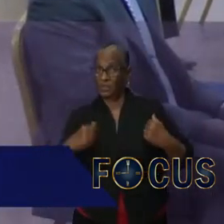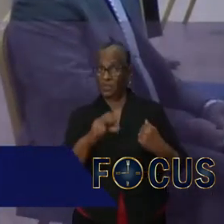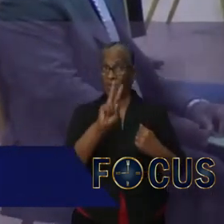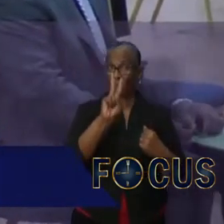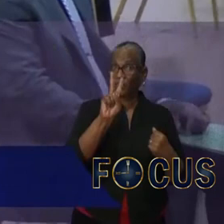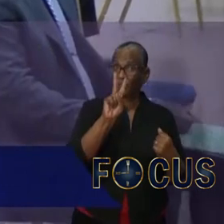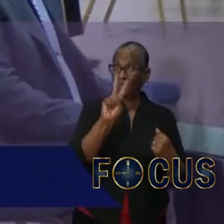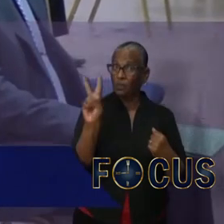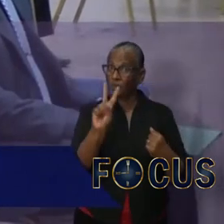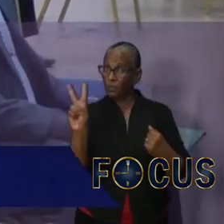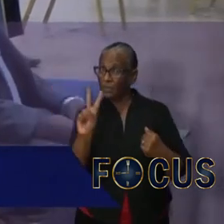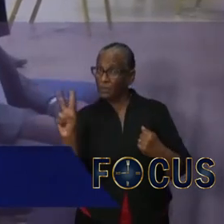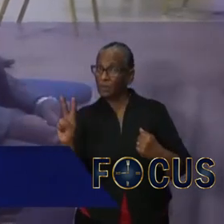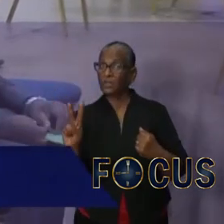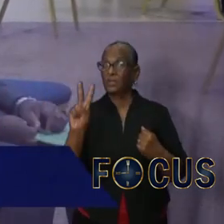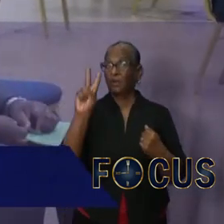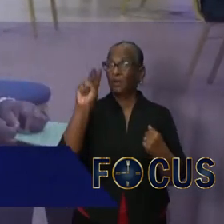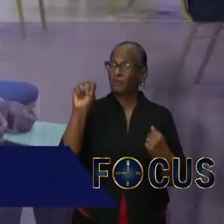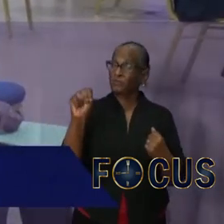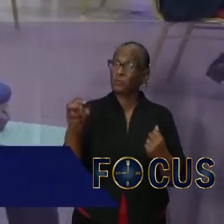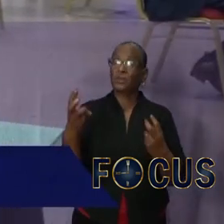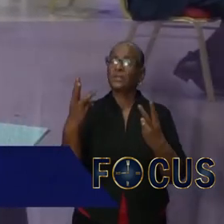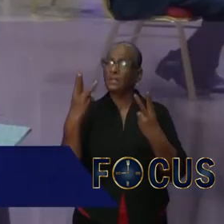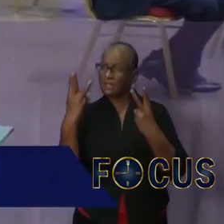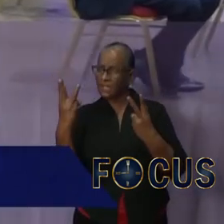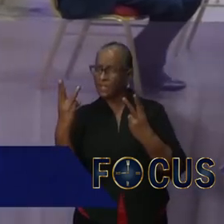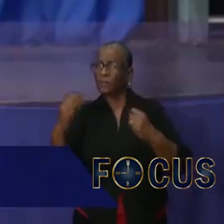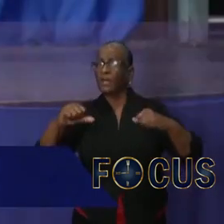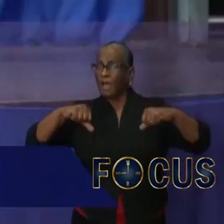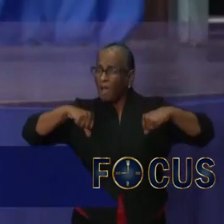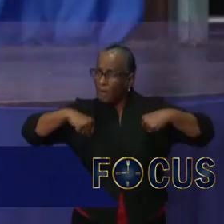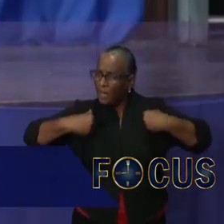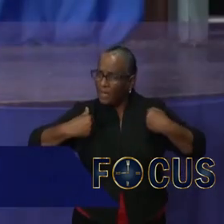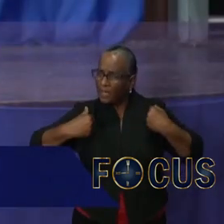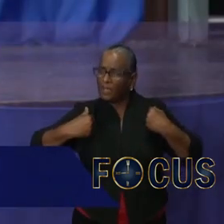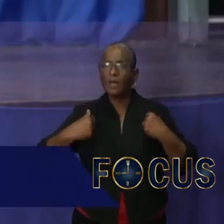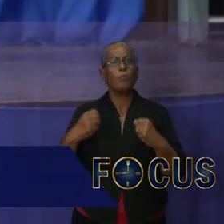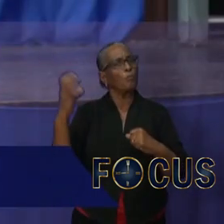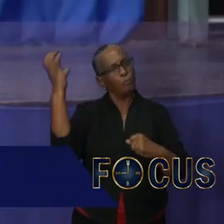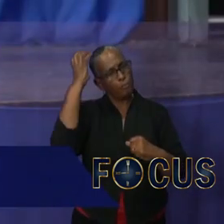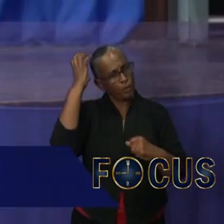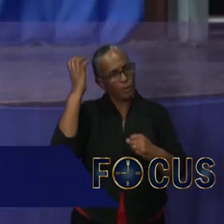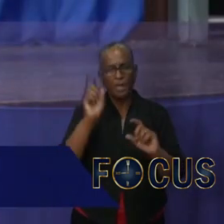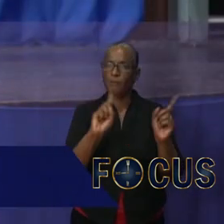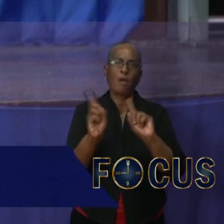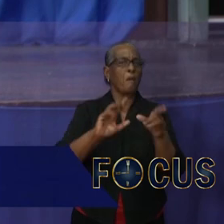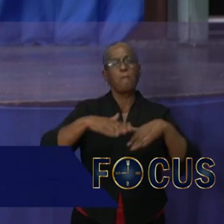2021-2022 moeten starten. Dat die vlekkeloos te start kunnen worden.